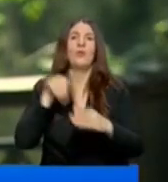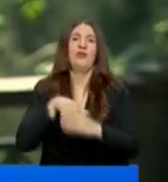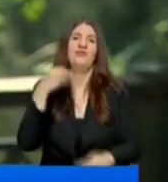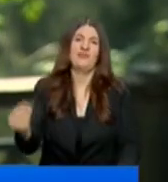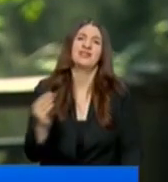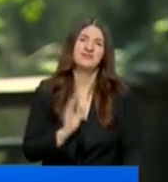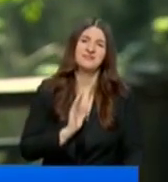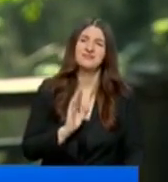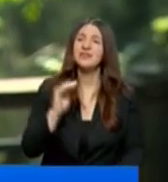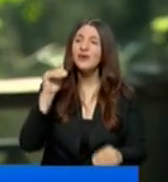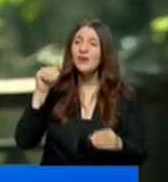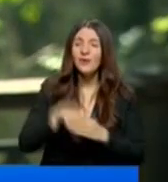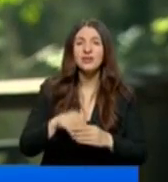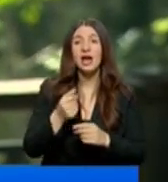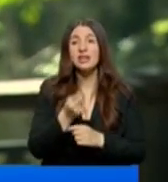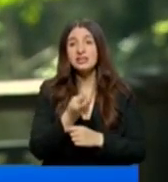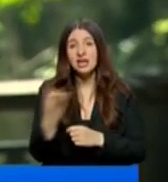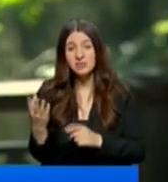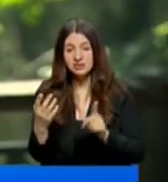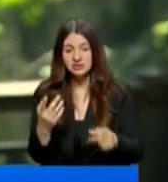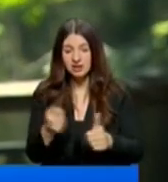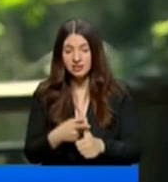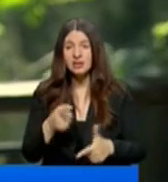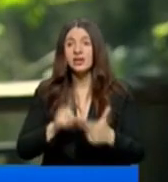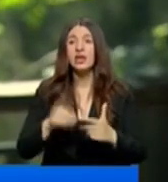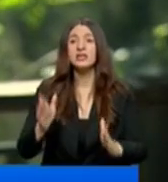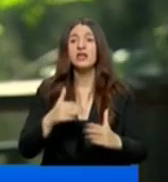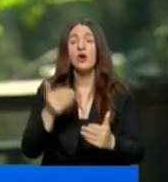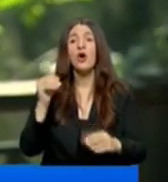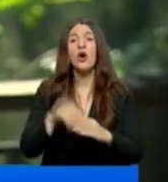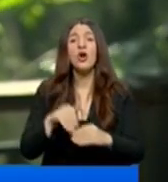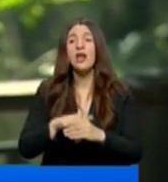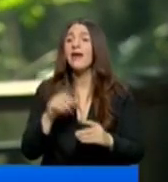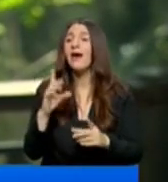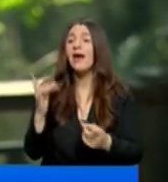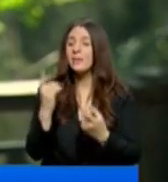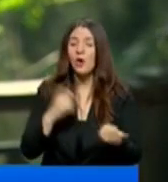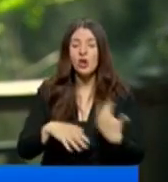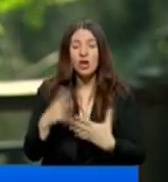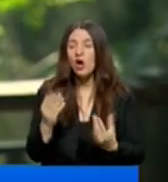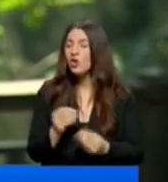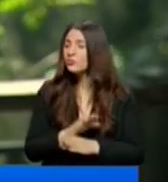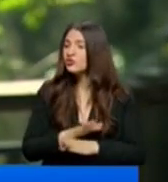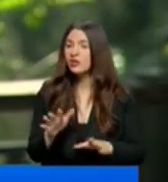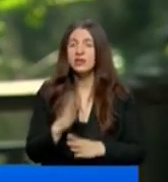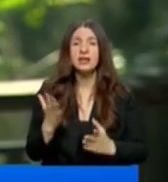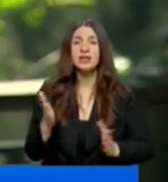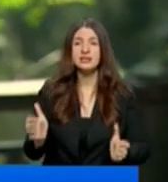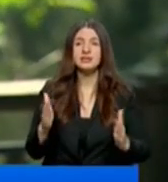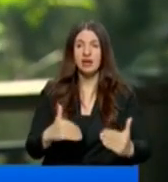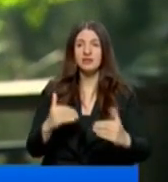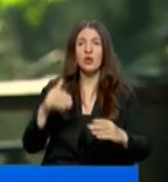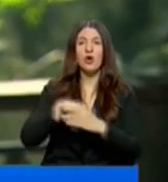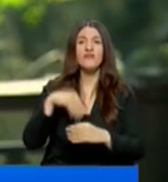kullanın. Oyların sayılmasından, sandık oylarında herhangi bir olay olmayacağından ya da su sandık